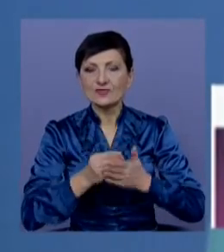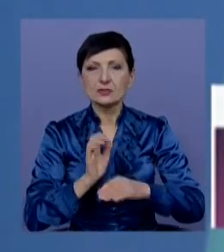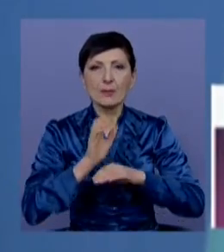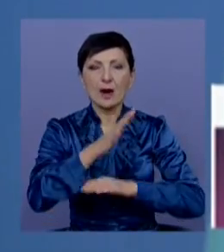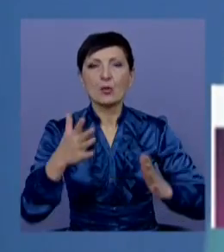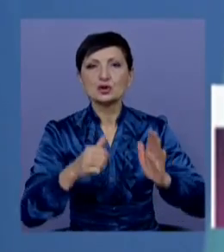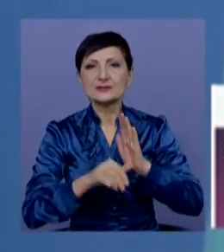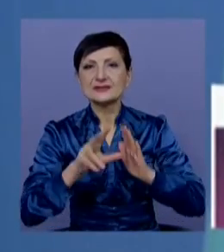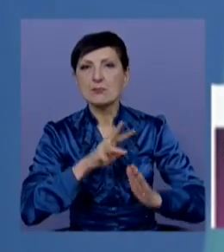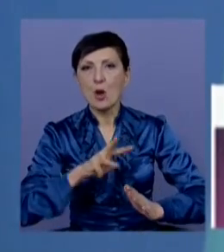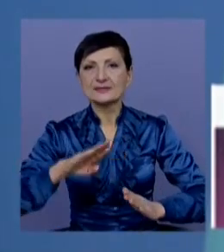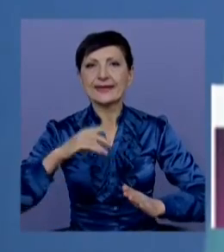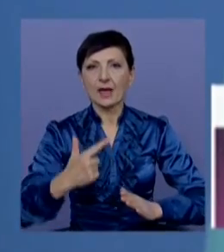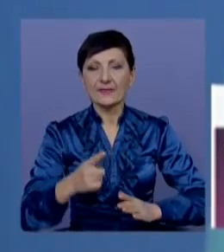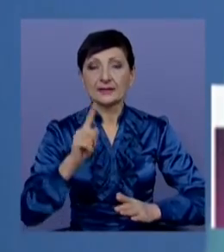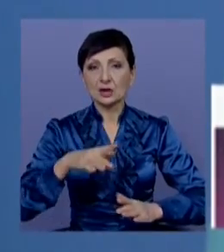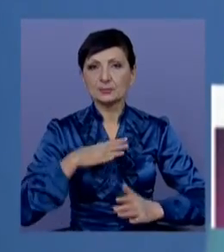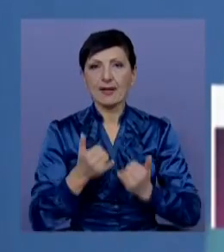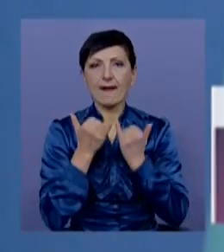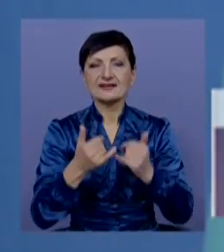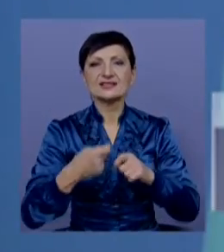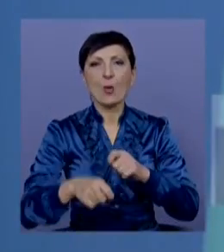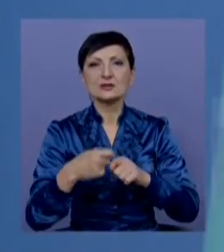60 миллионов тенге. Также была оказана